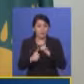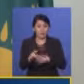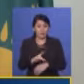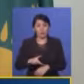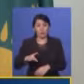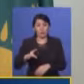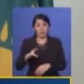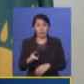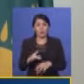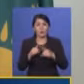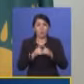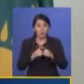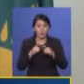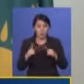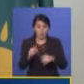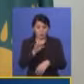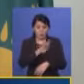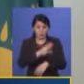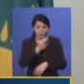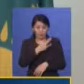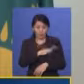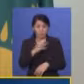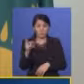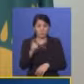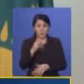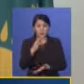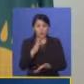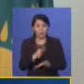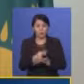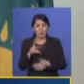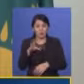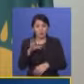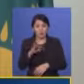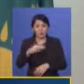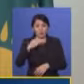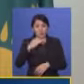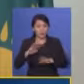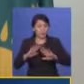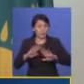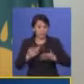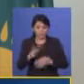өңір қаражатының тиімді жұмсалуын бақылауға жауапты. Бірақ көп жағдайда